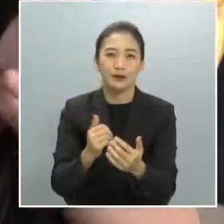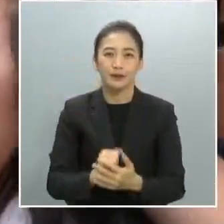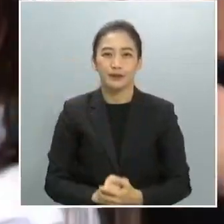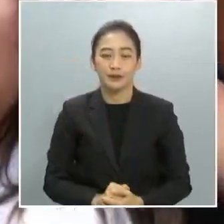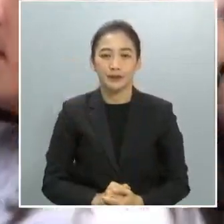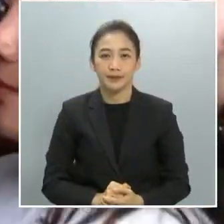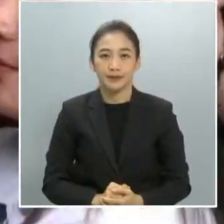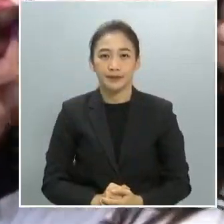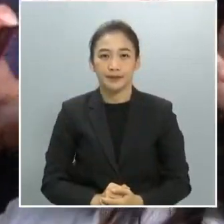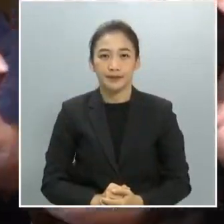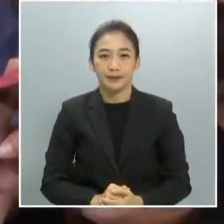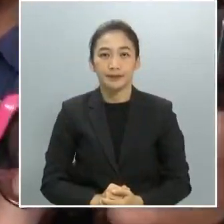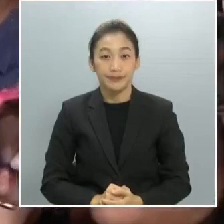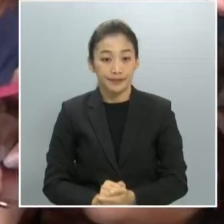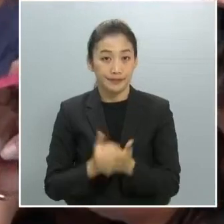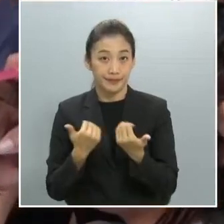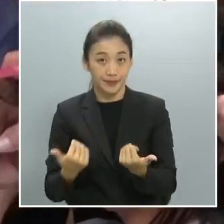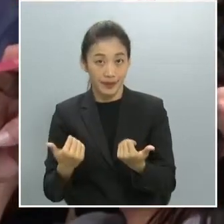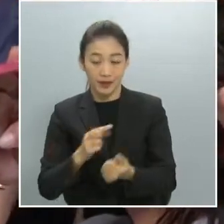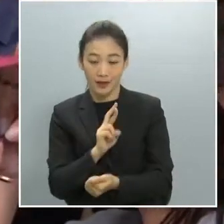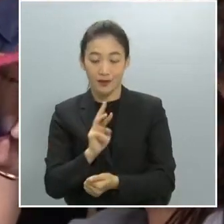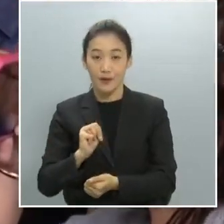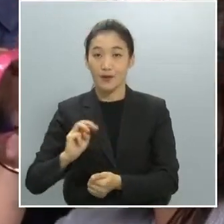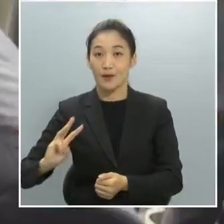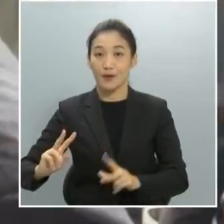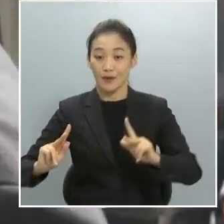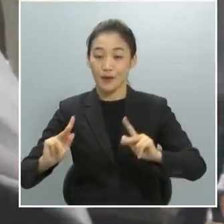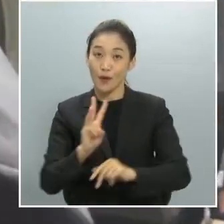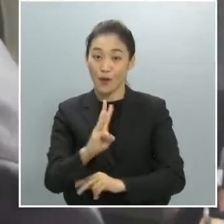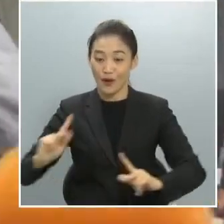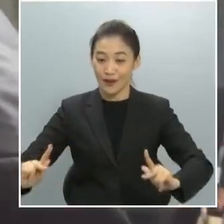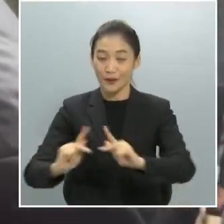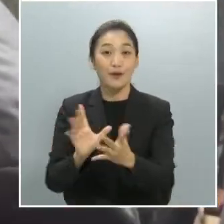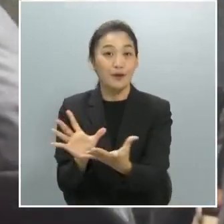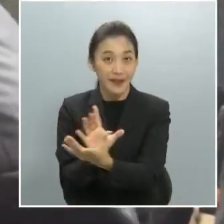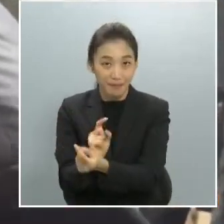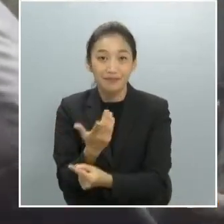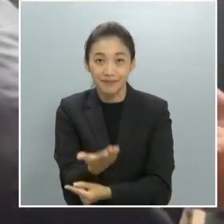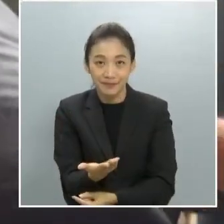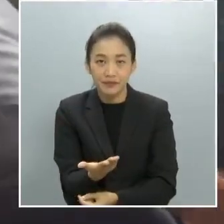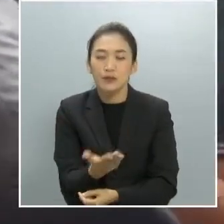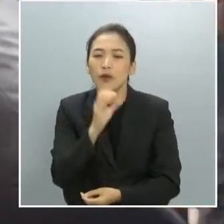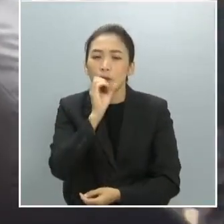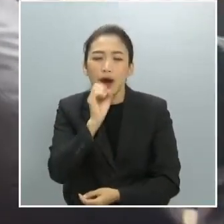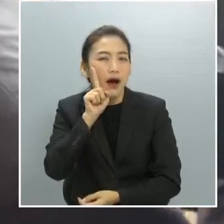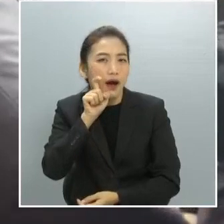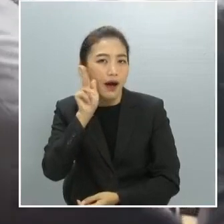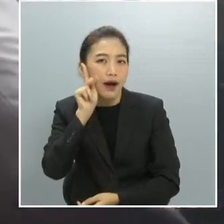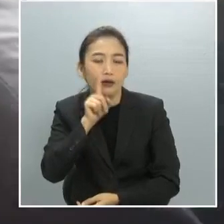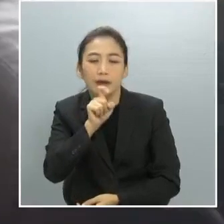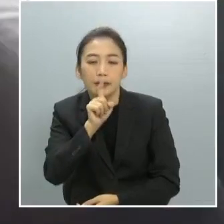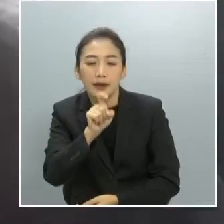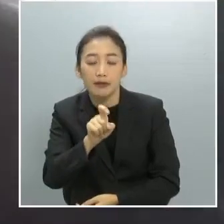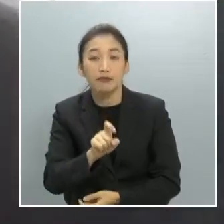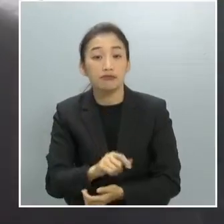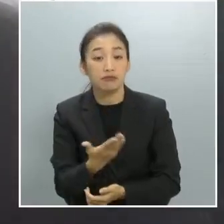ขณะที่รัฐมนตรีว่าการกระทรวงวัฒนธรรมคุณเสริมศักดิ์พงษ์พาณิชย์ค่ะทางผู้สื่อข่าวก็ถามนะคะบอกว่าจะต้องพูดคุยกับท